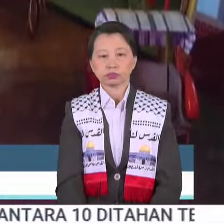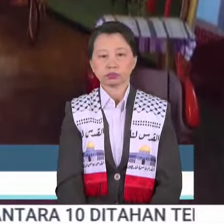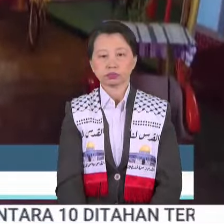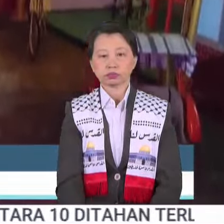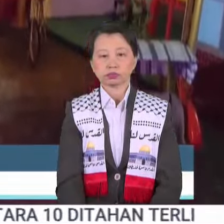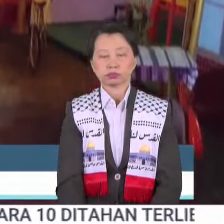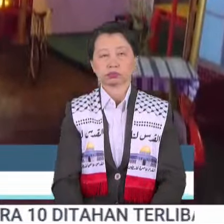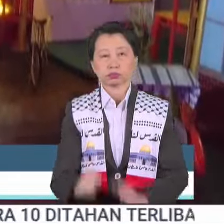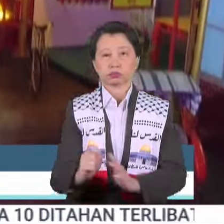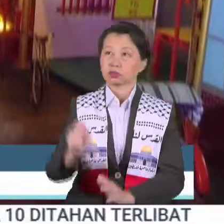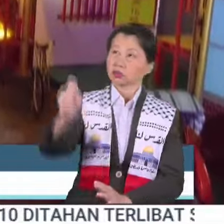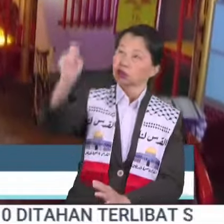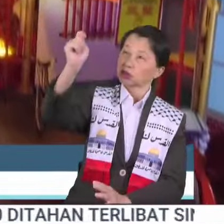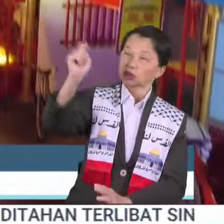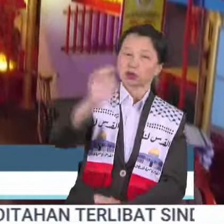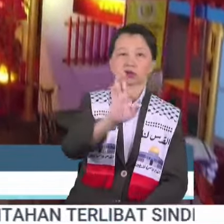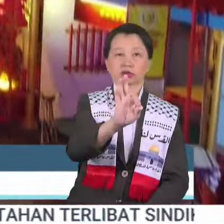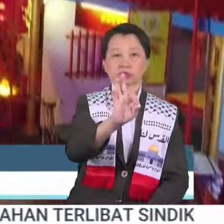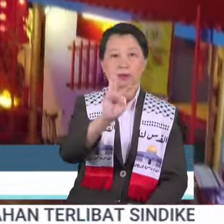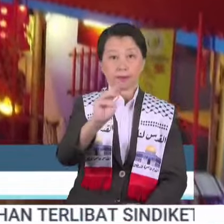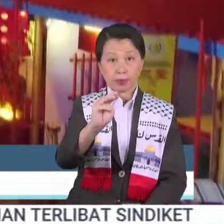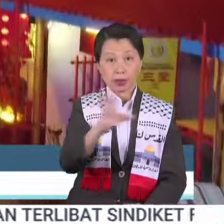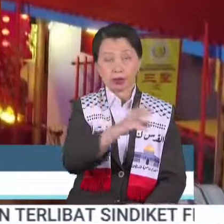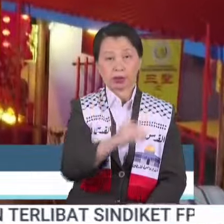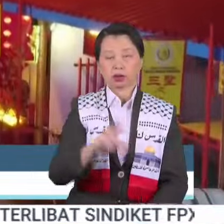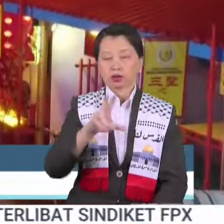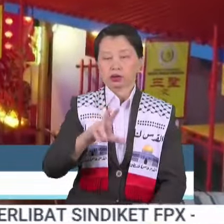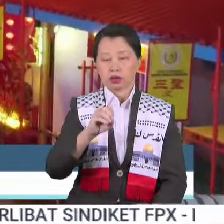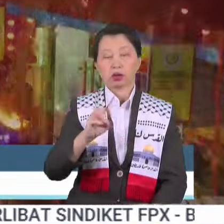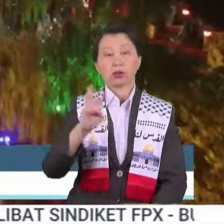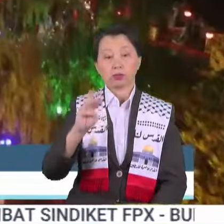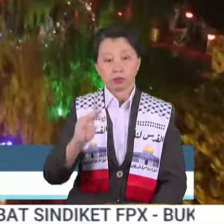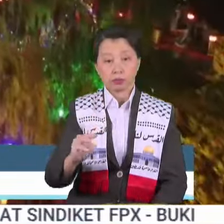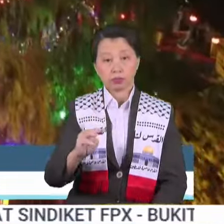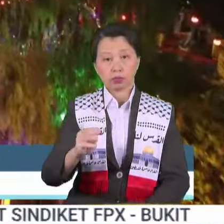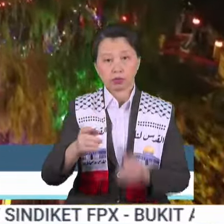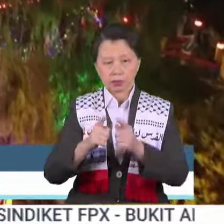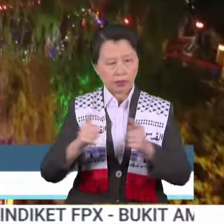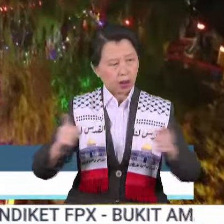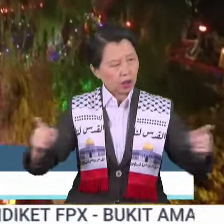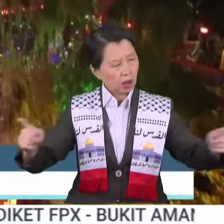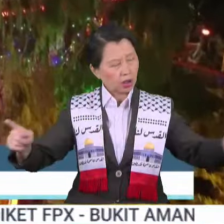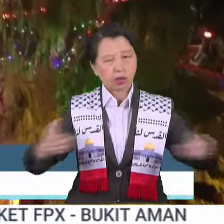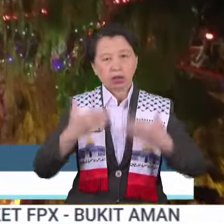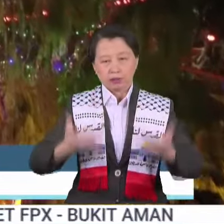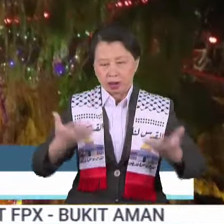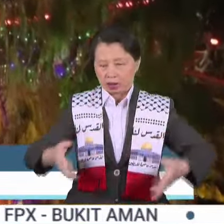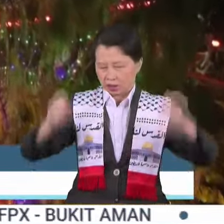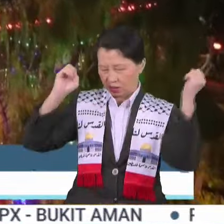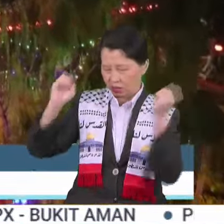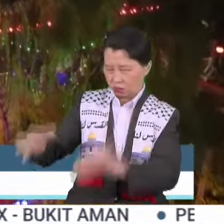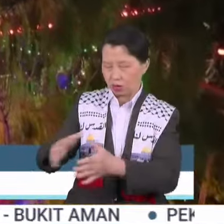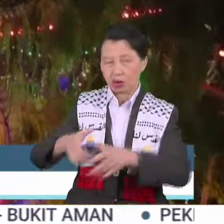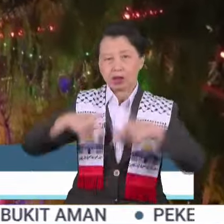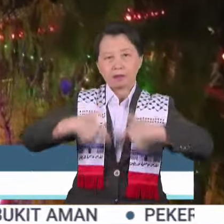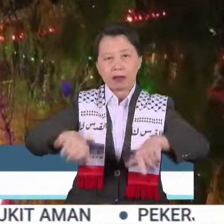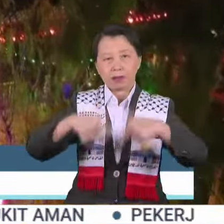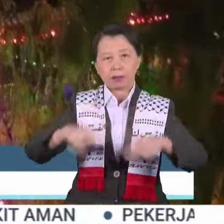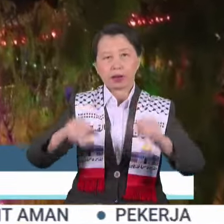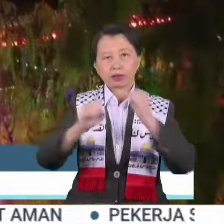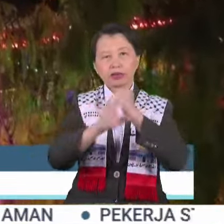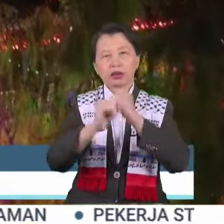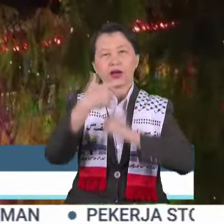Dibina setinggi kira-kira 9 meter dan 30 meter panjang, penggunaan barang terbuang seperti papan iklan